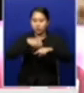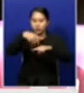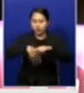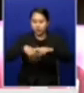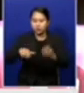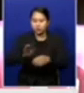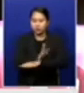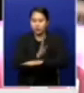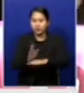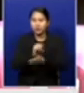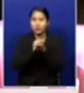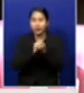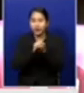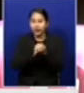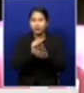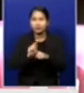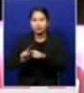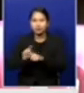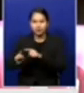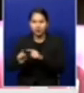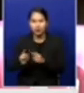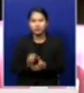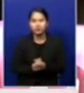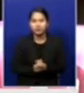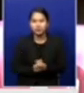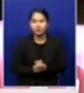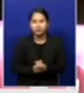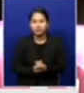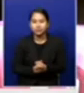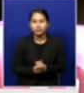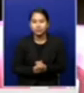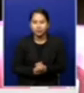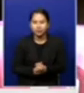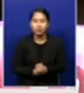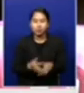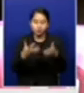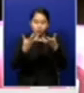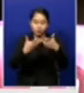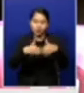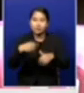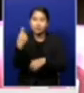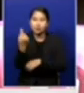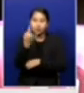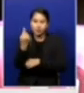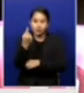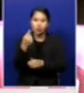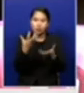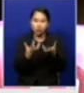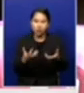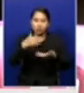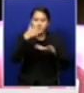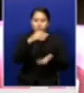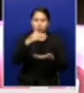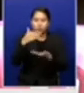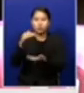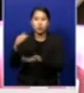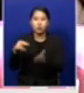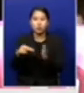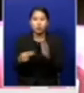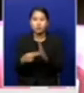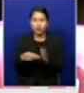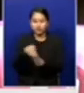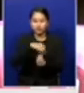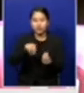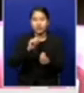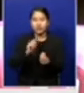ผลิตและบริการโดยเฉพาะอย่างยิ่งภาคอุตสาหกรรมการท่องเที่ยวและการเกษตรเพื่อการส่งออกเปรียบเสมือนกระบอกสูบทางเศรษฐกิจทั้งสองแรง